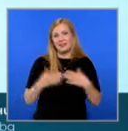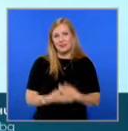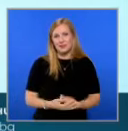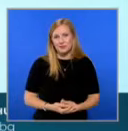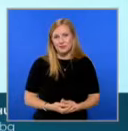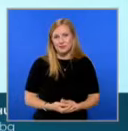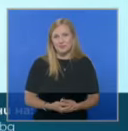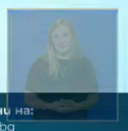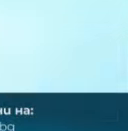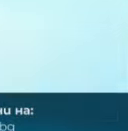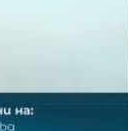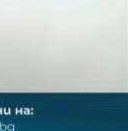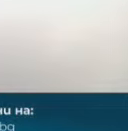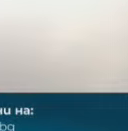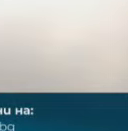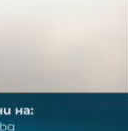приятна